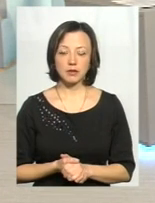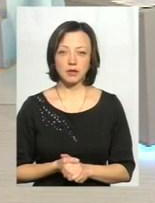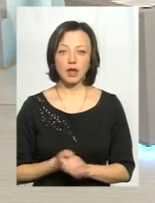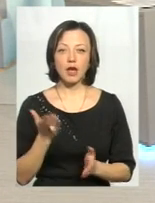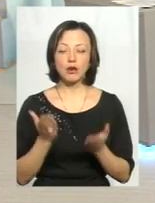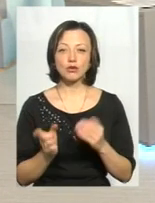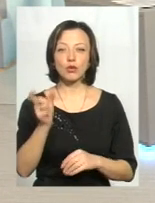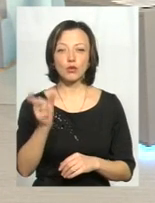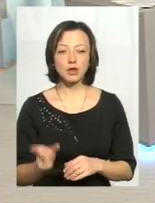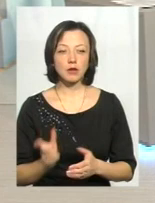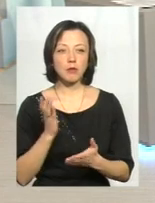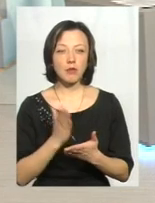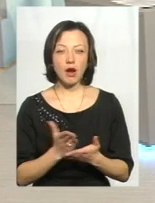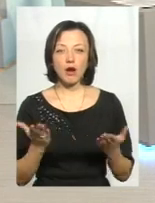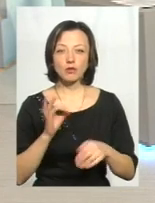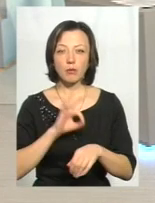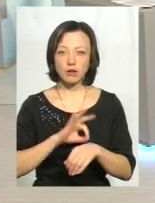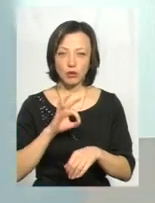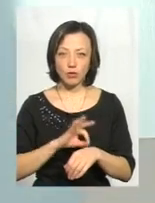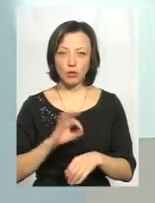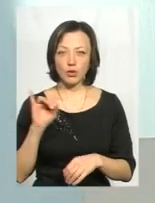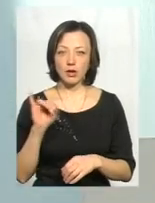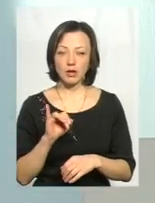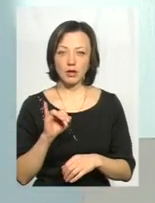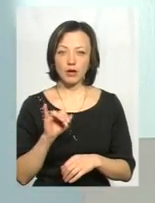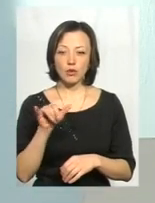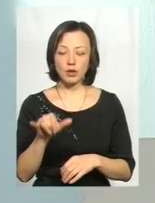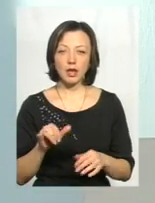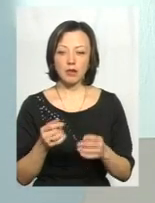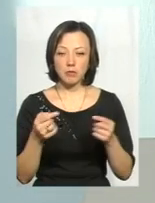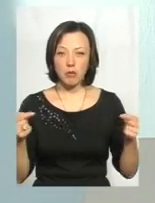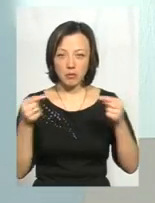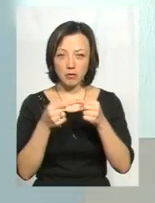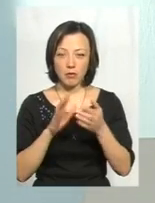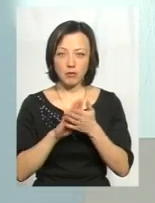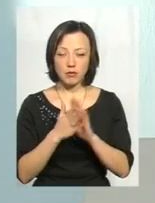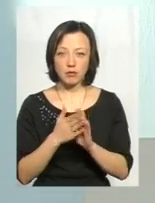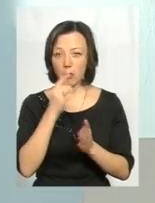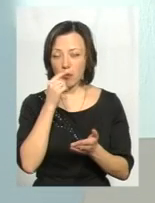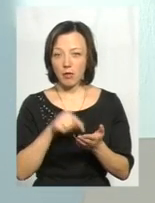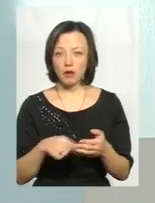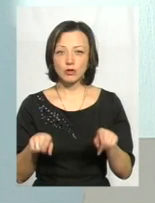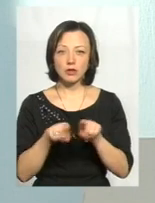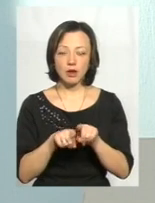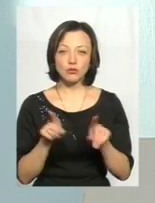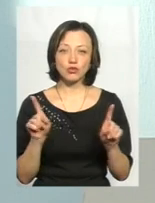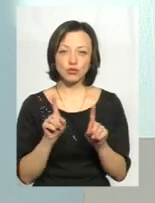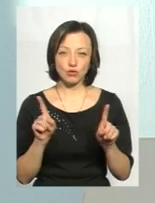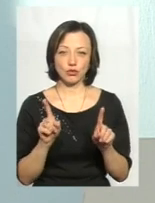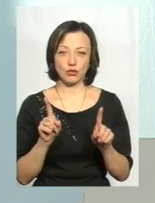якщо людина має якусь патологію і в неї збігся так такі обставини так склалися,